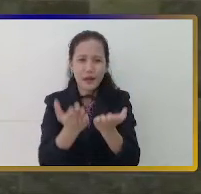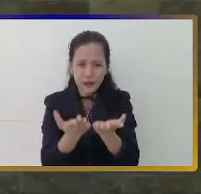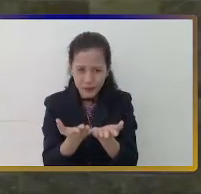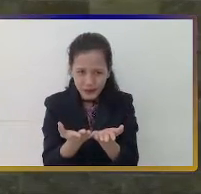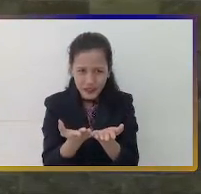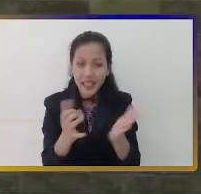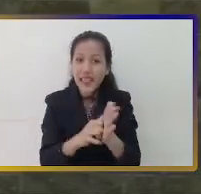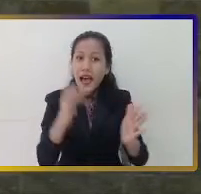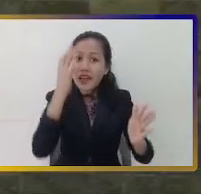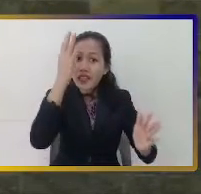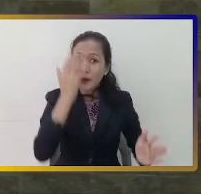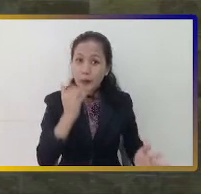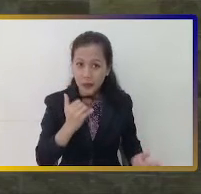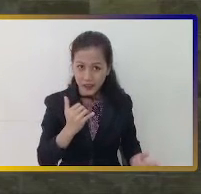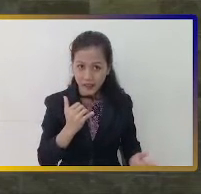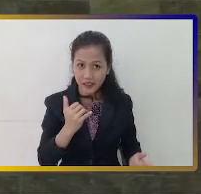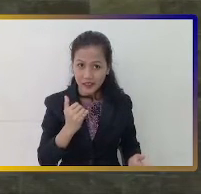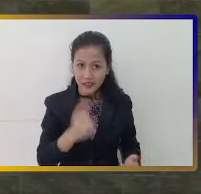That's why, kapatid,